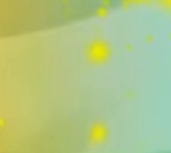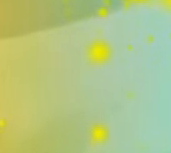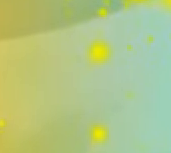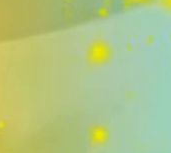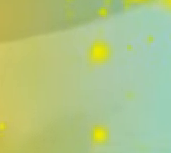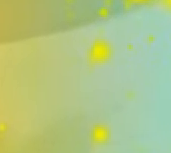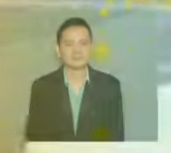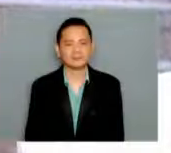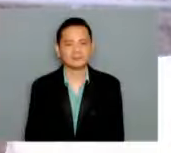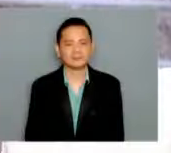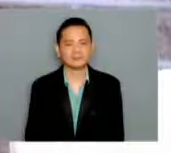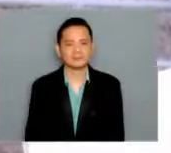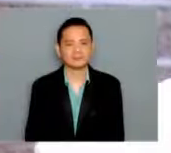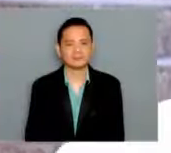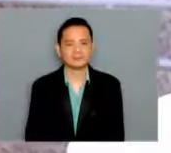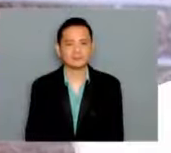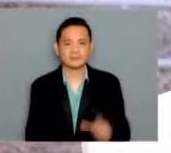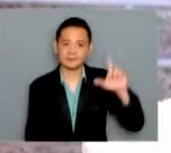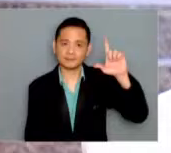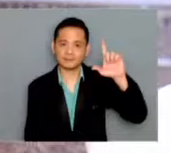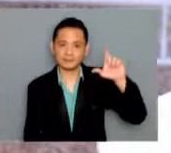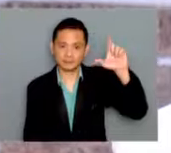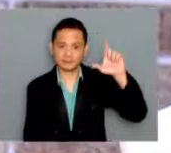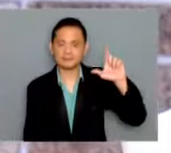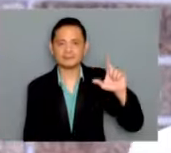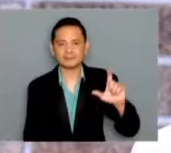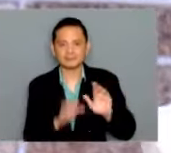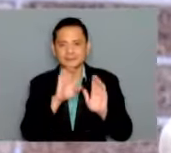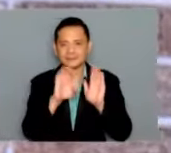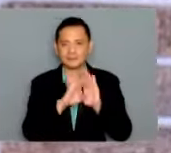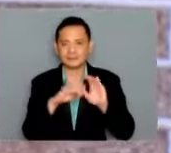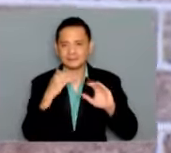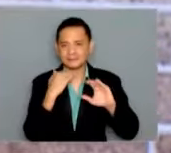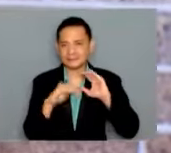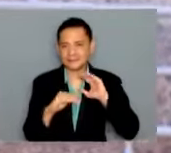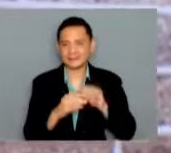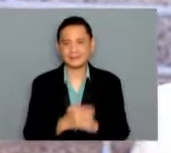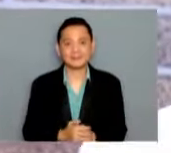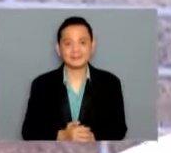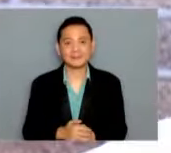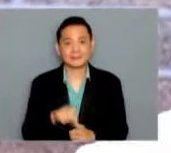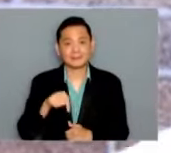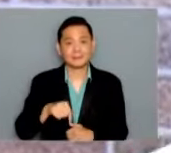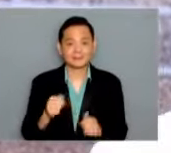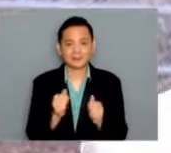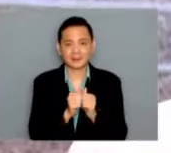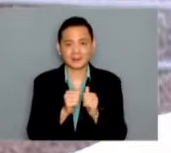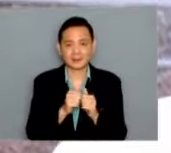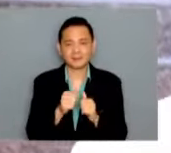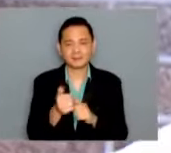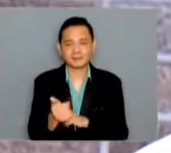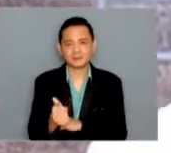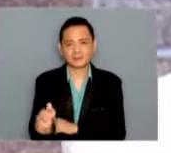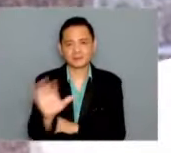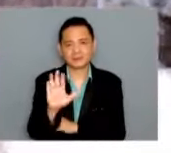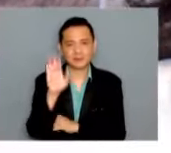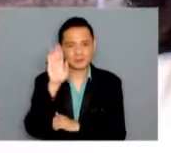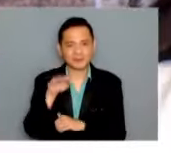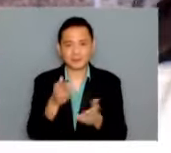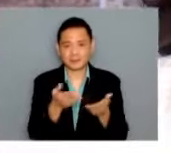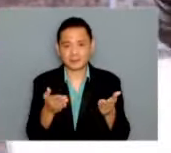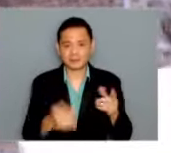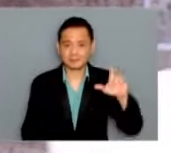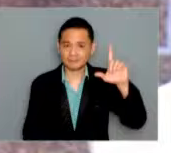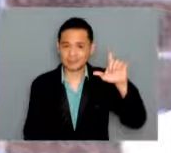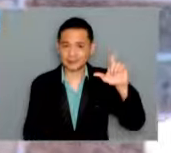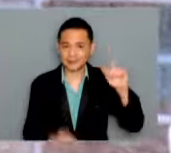selfie contest na po, simple lamang ang aming mga mechanics. Samahan kami dito sa Good Morning, kapatid, hanggang matapos po ang show. Tsaka naman mag-selfie